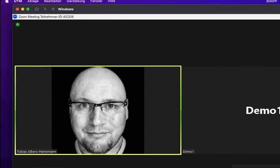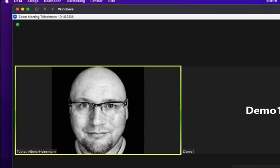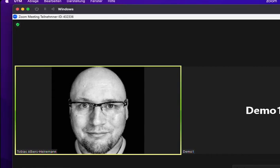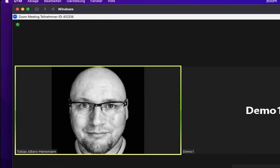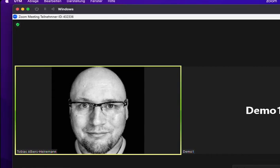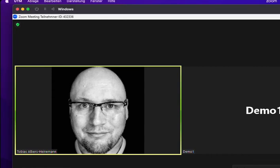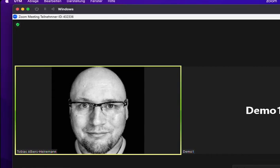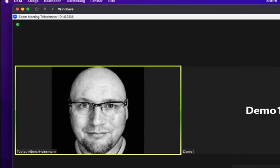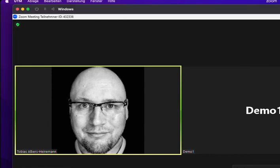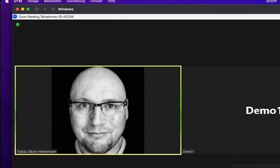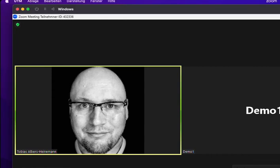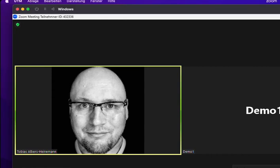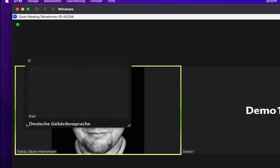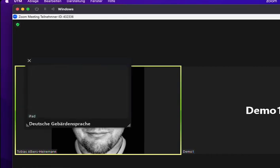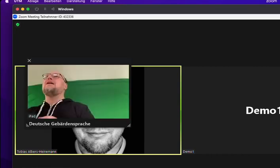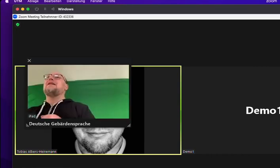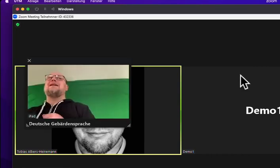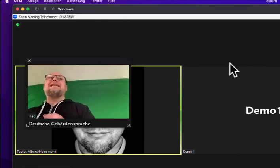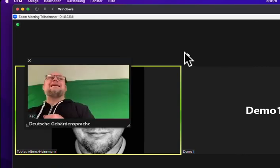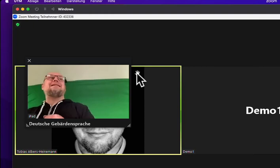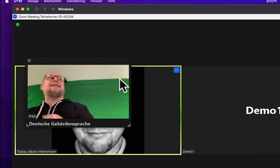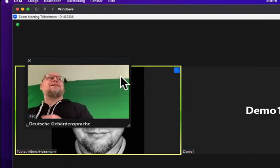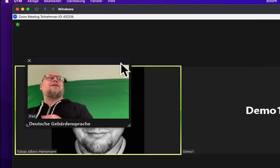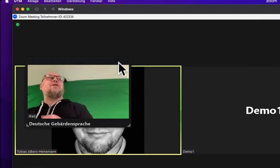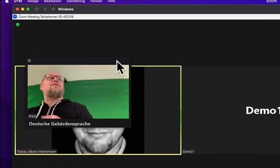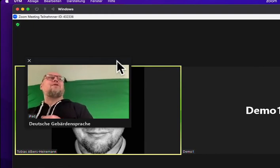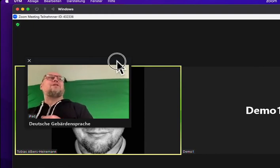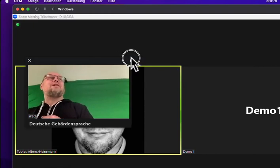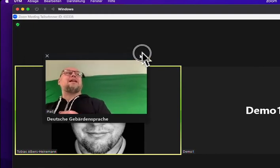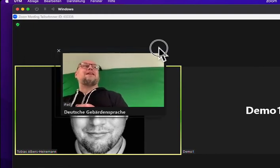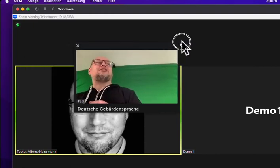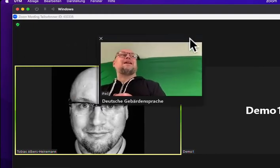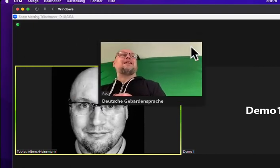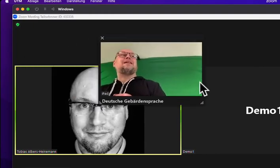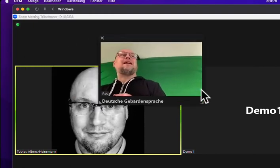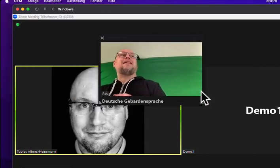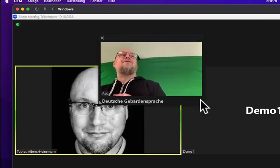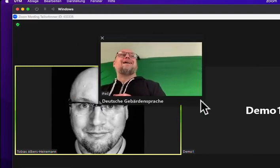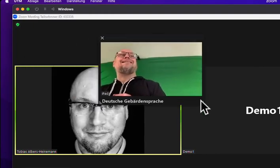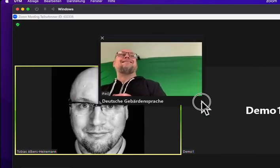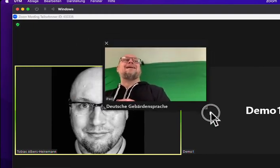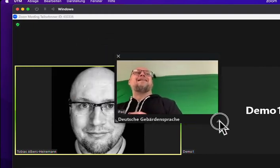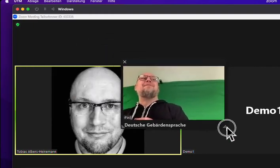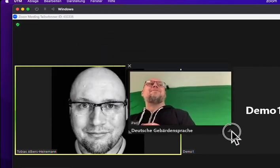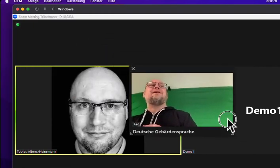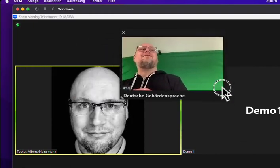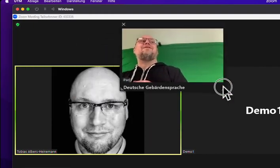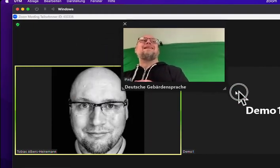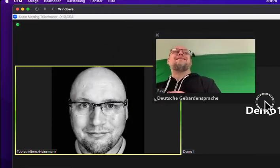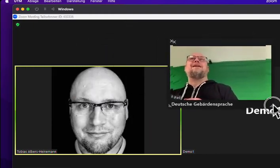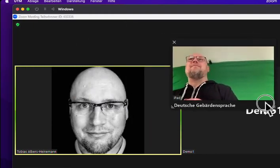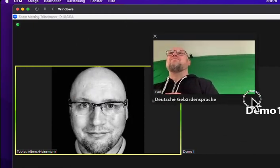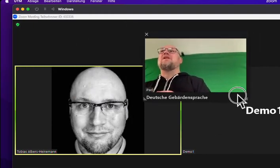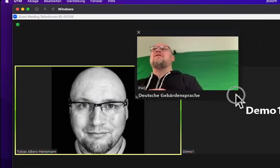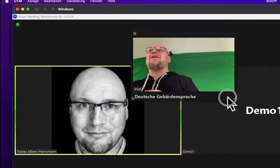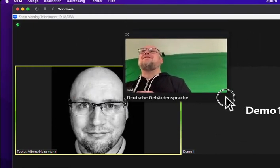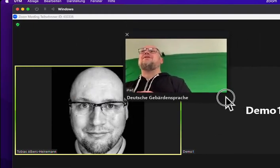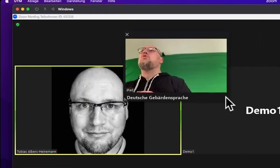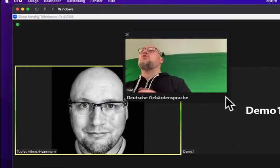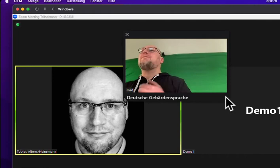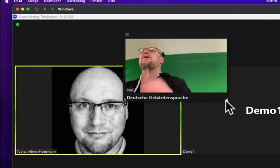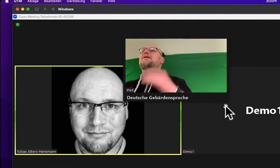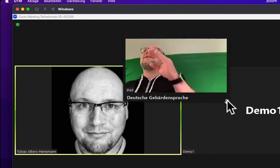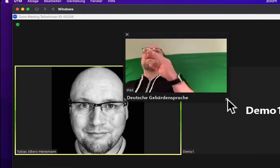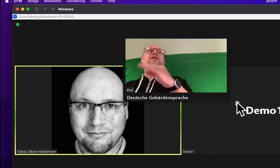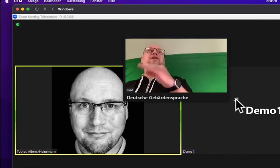die sich hier ihre Sprache auswählen. Klicken hier drauf und dann erscheint ein freiskalierbares Fenster, was